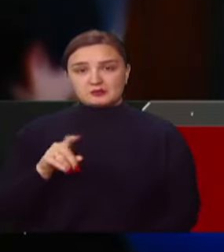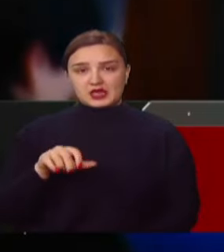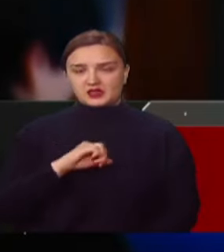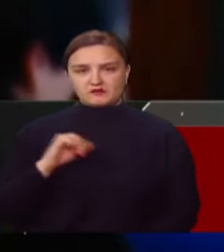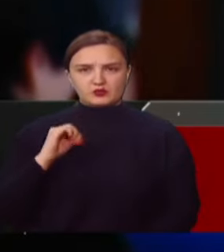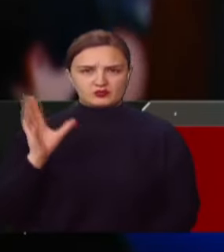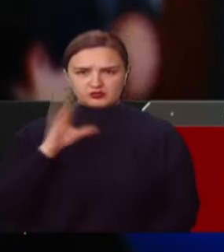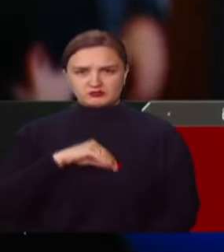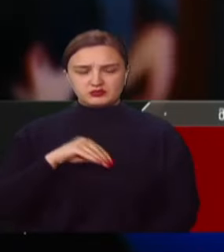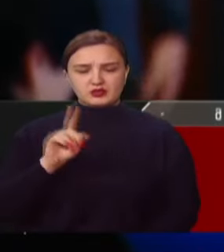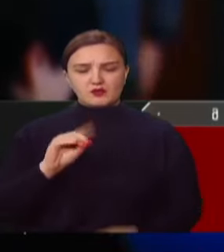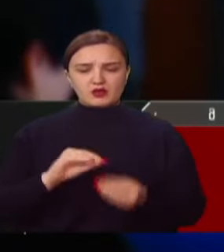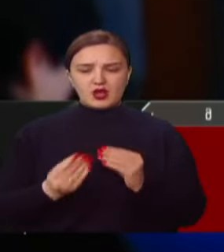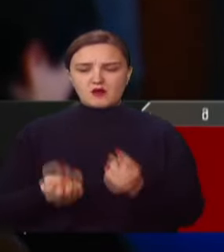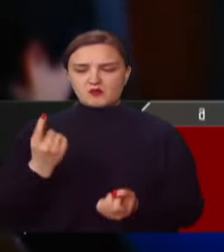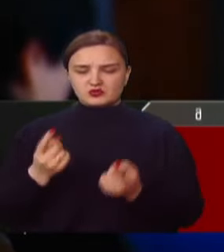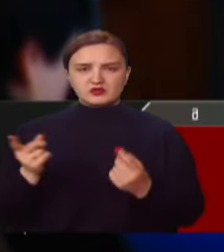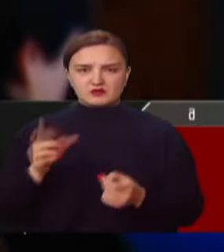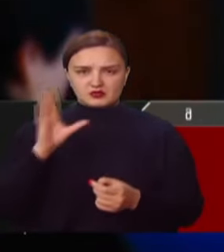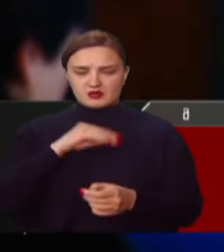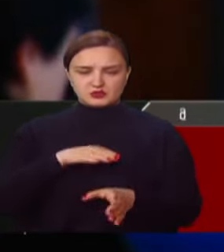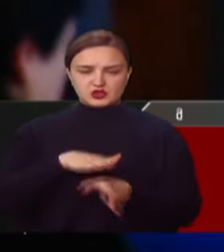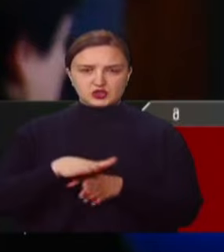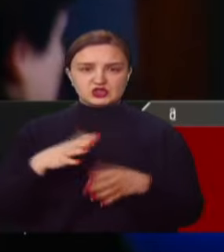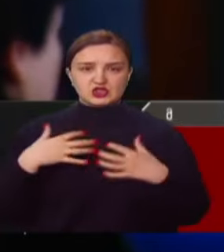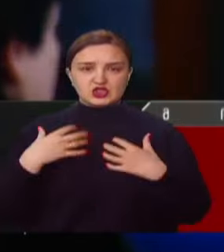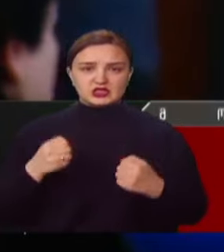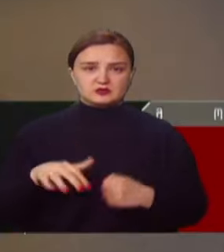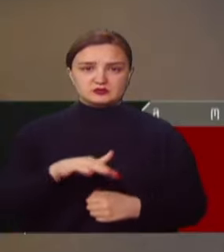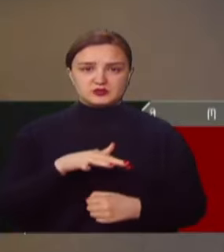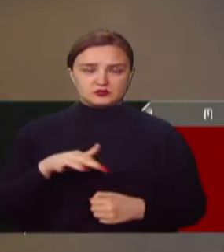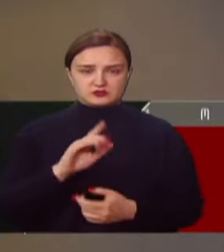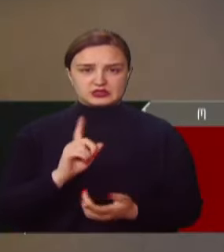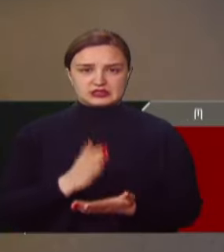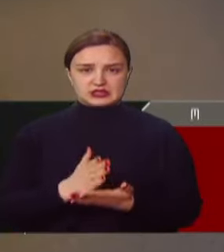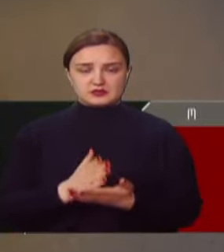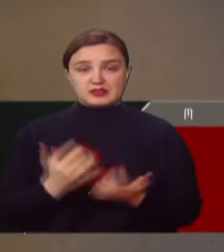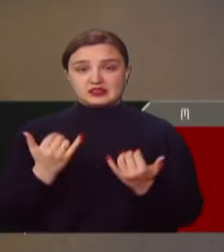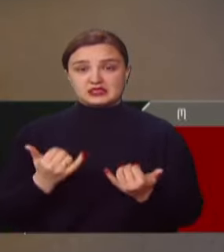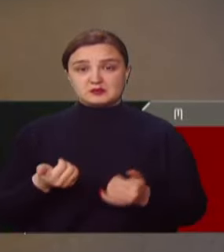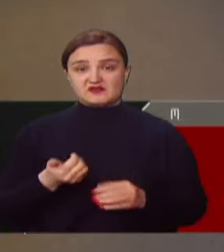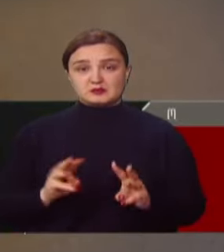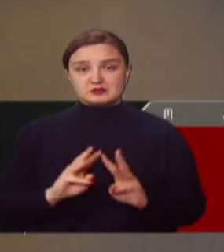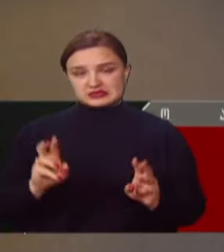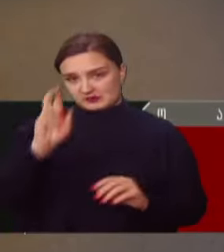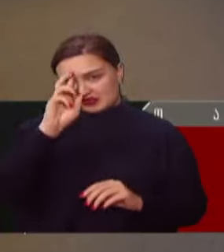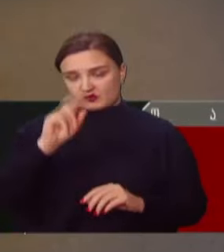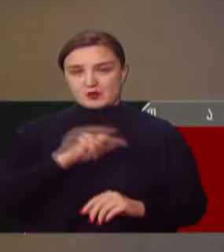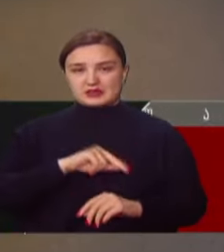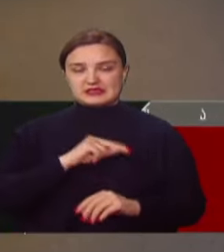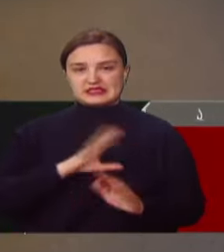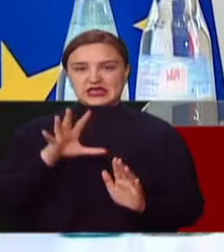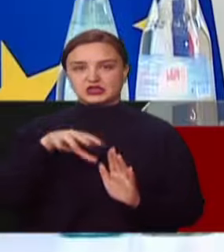გაართვევს ყველა იმ გამოწვევას, რომელიც დღეს ჯანმრთელობის სფეროში თუ სამინისტროს წინაშე არსებობს. დღესვე პრემიერ-მინისტრმა მთავრობის